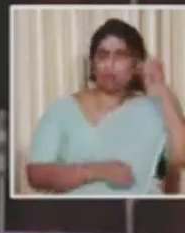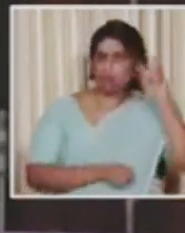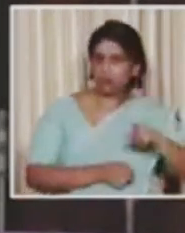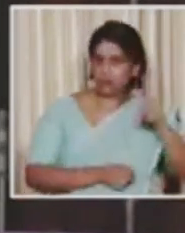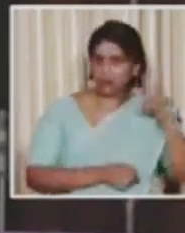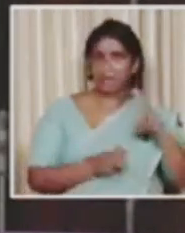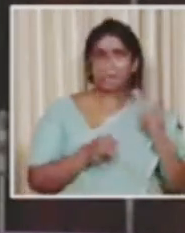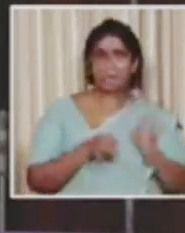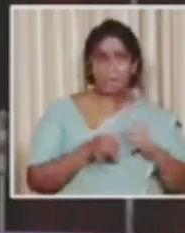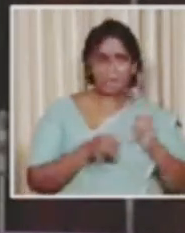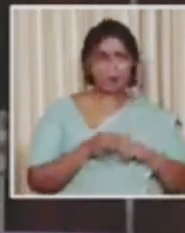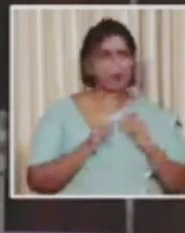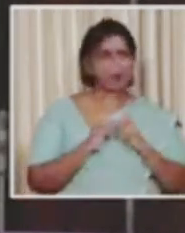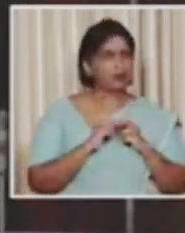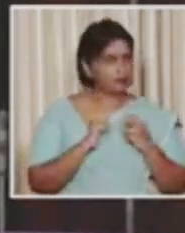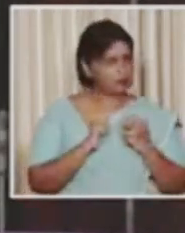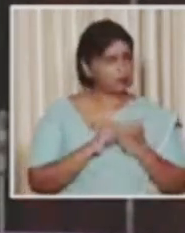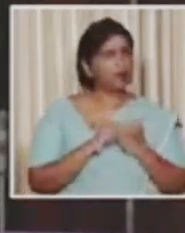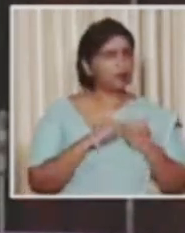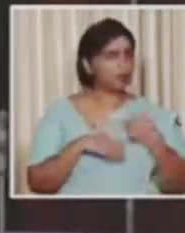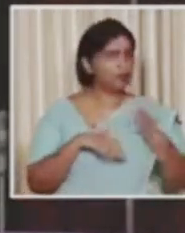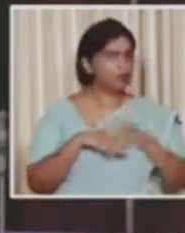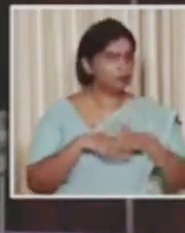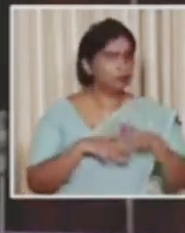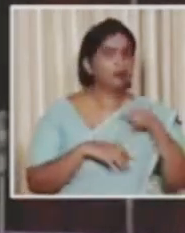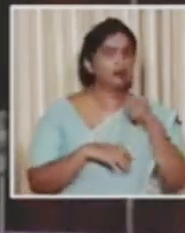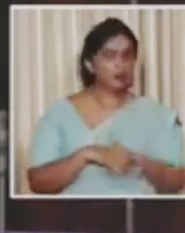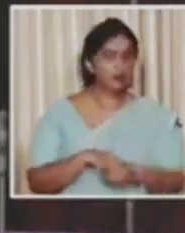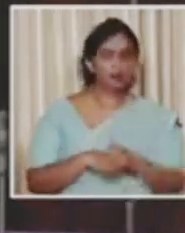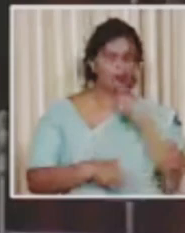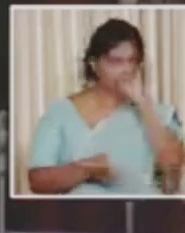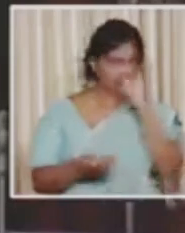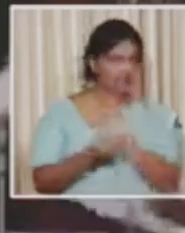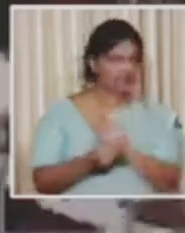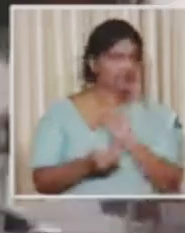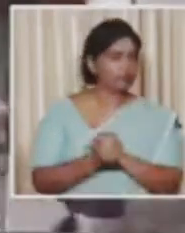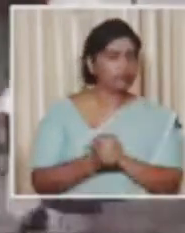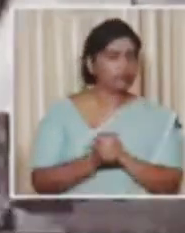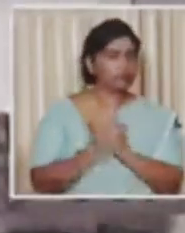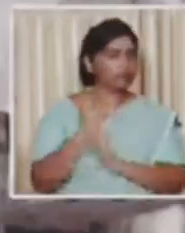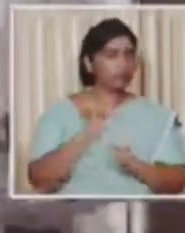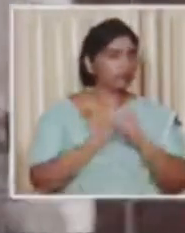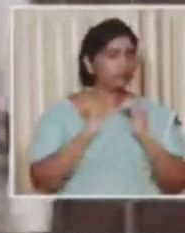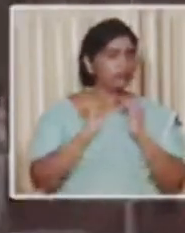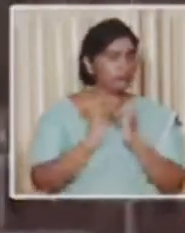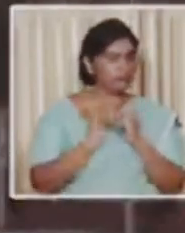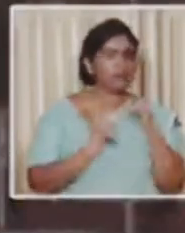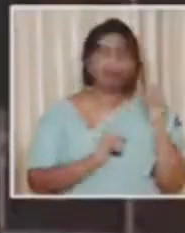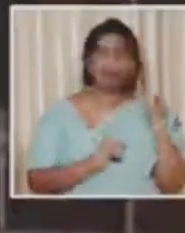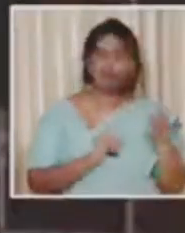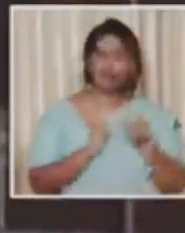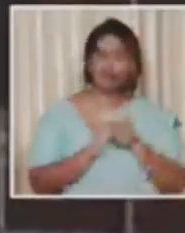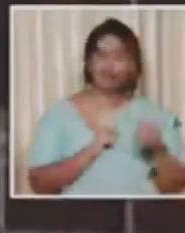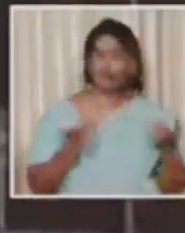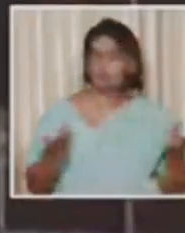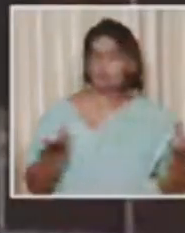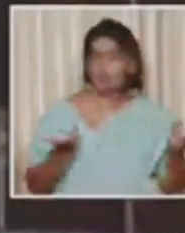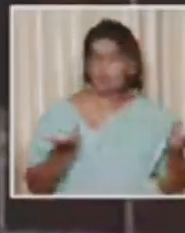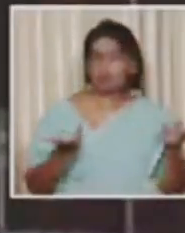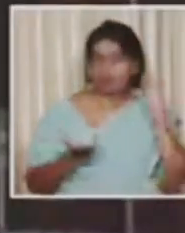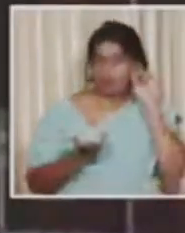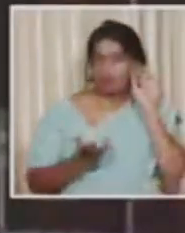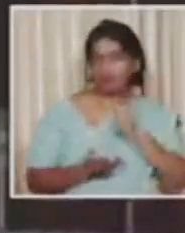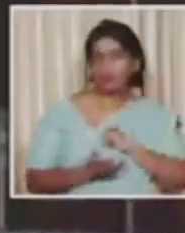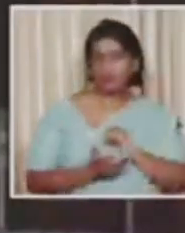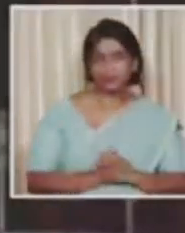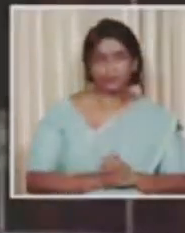එක ප්‍රශ්න ගැටළු වලට ලක් වෙනවා. ඉතින් මේගොල්ලන්ගේ ආරක්ෂාව ගැන අමාත්‍යංශයක් විදිහට ඔබතුමා ගත් පියවර මොකක්ද කියන එක දැනගන්න